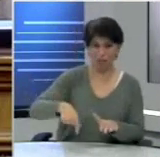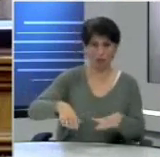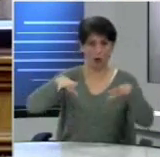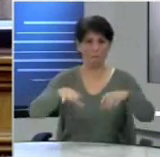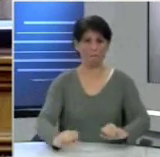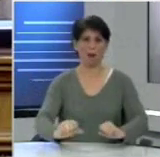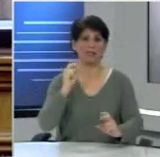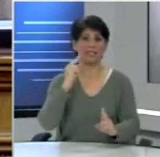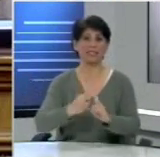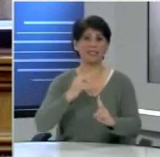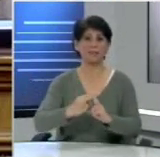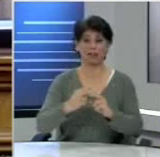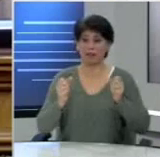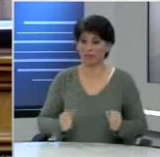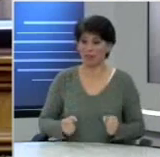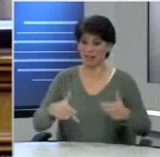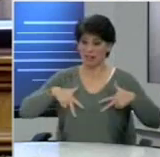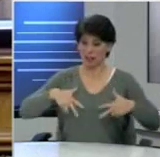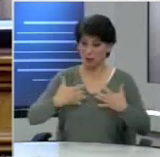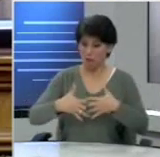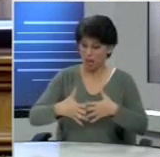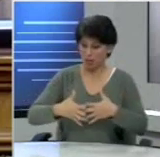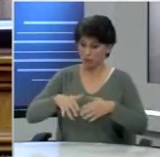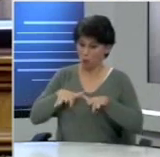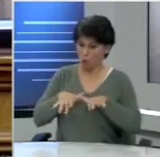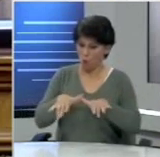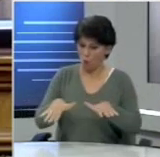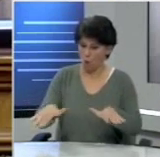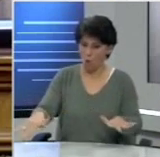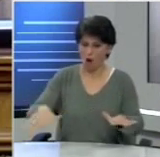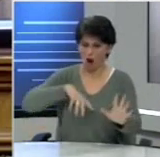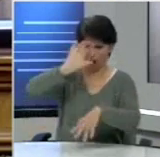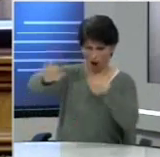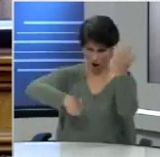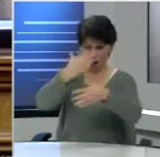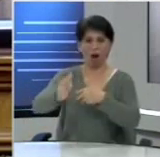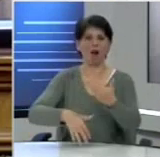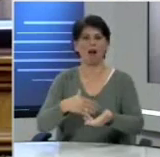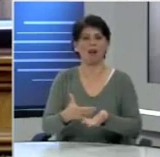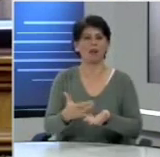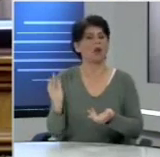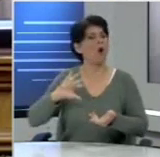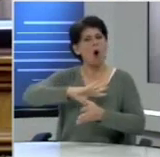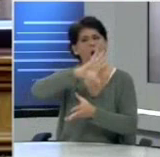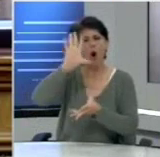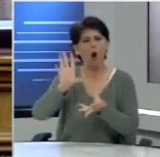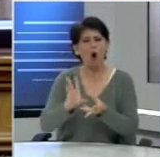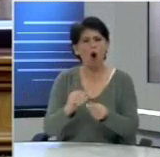κέρια απόσταση στον κρατικό μηχανισμό να διεισδύσουν και να αλώσουν τα ήθη και τα έθιμα της χώρας μας.